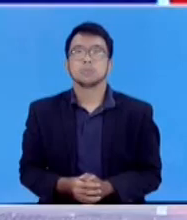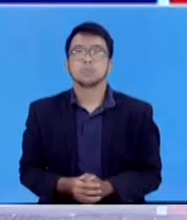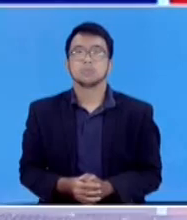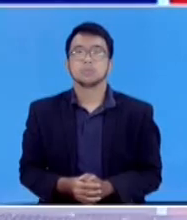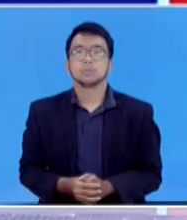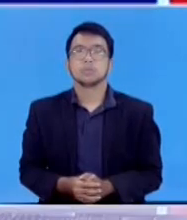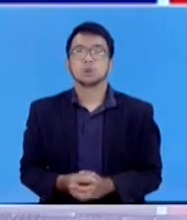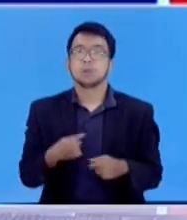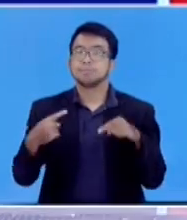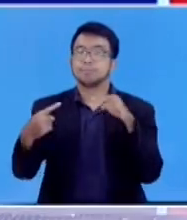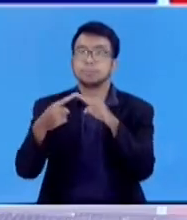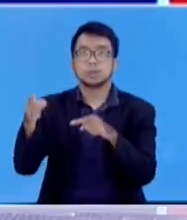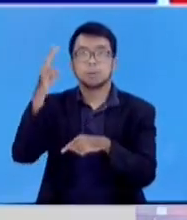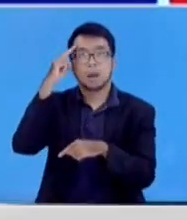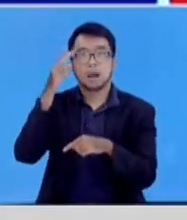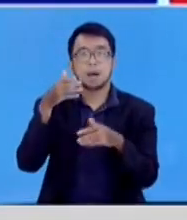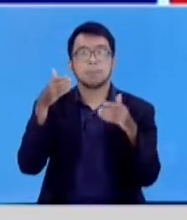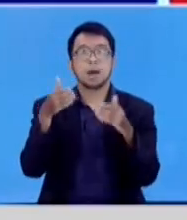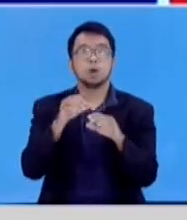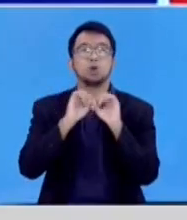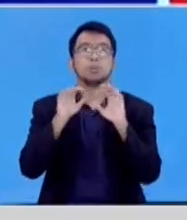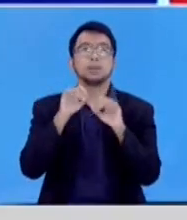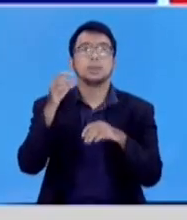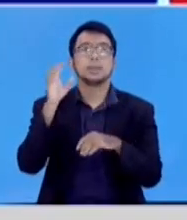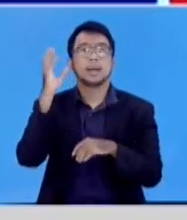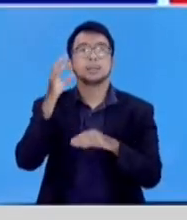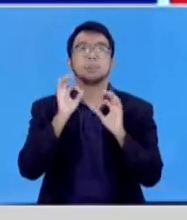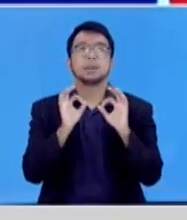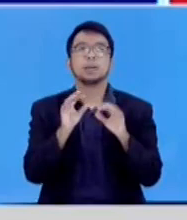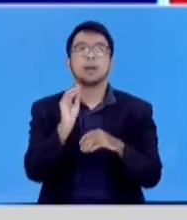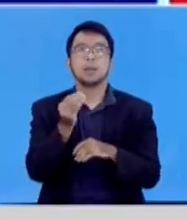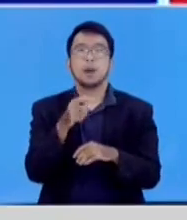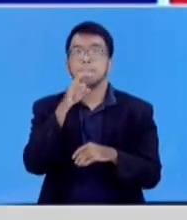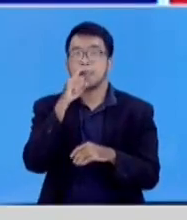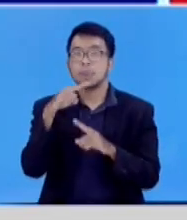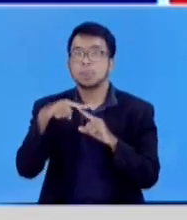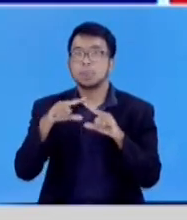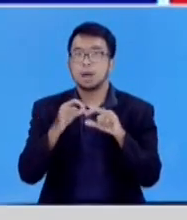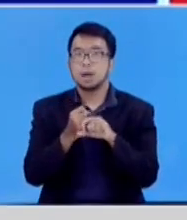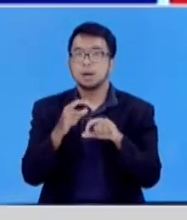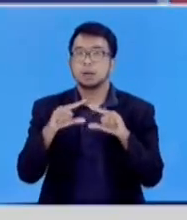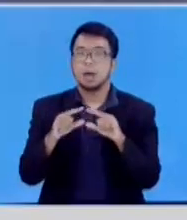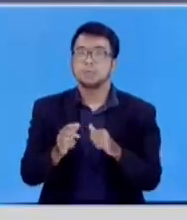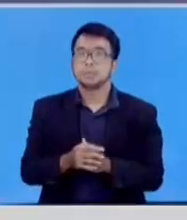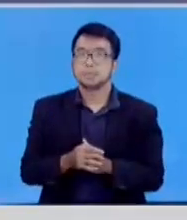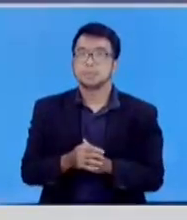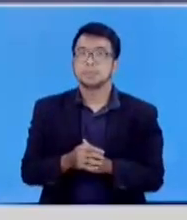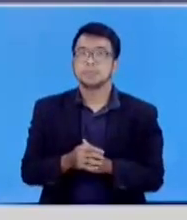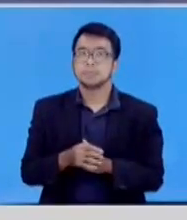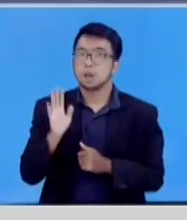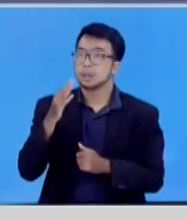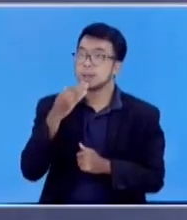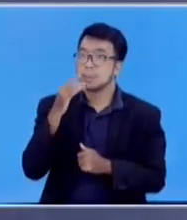Ya, pemirsa, kami sudah terhubung dengan Kasubag Humas Distrik DKI Jakarta, Bapak Taga Rajaga. Halo, selamat pagi,